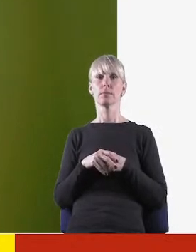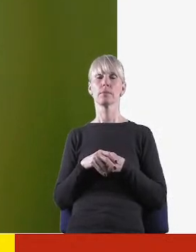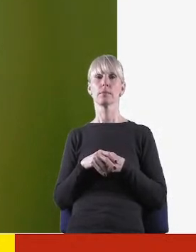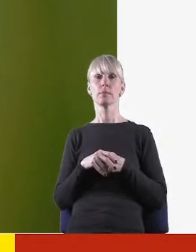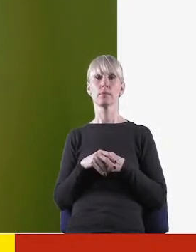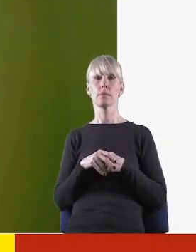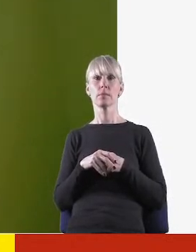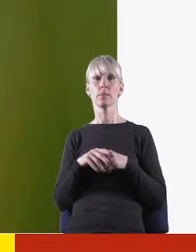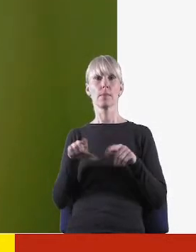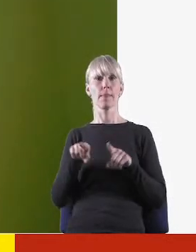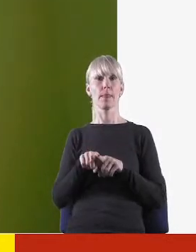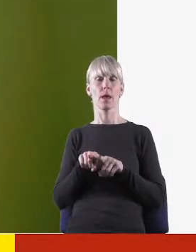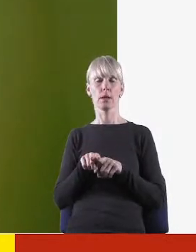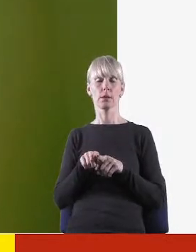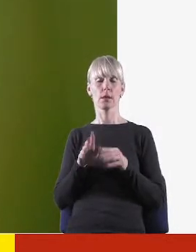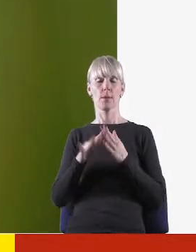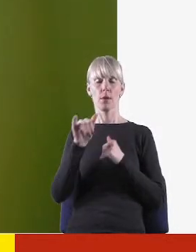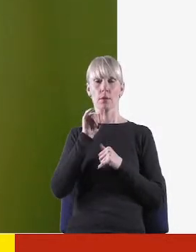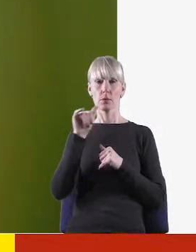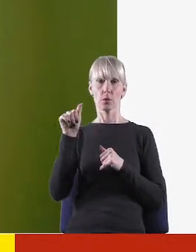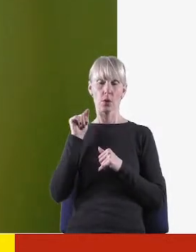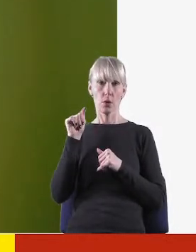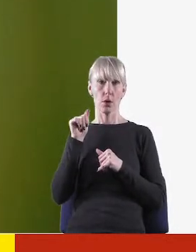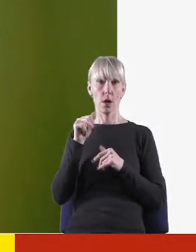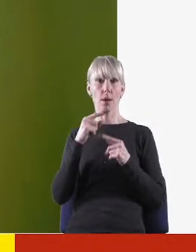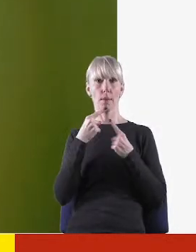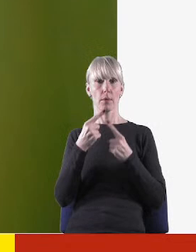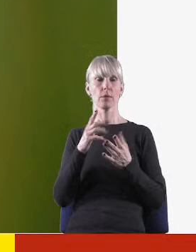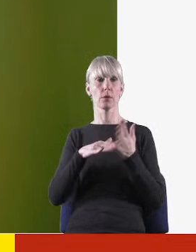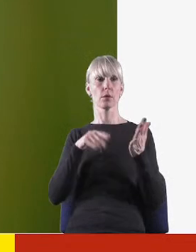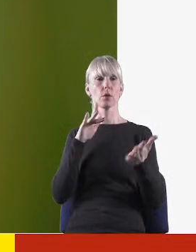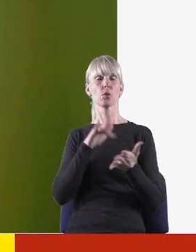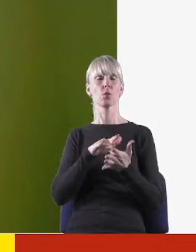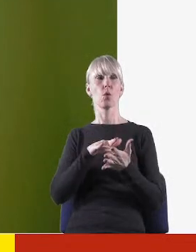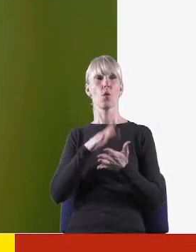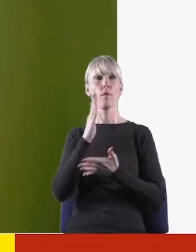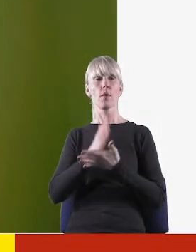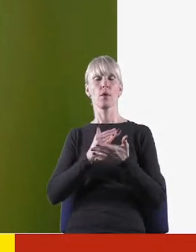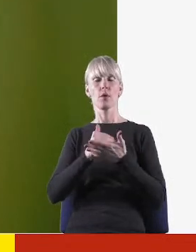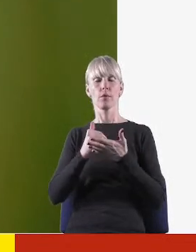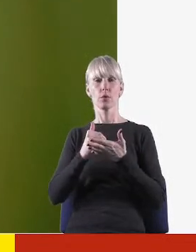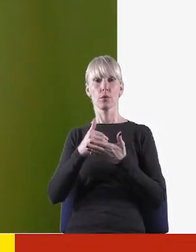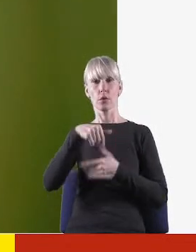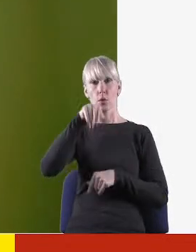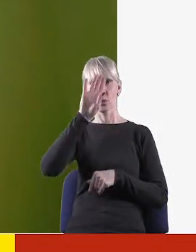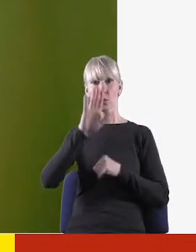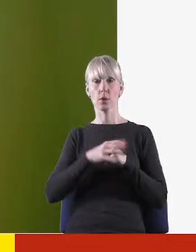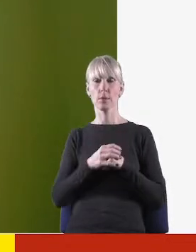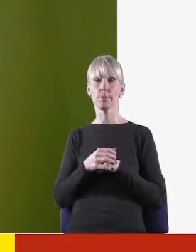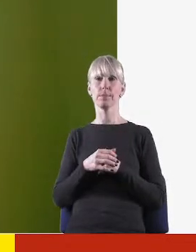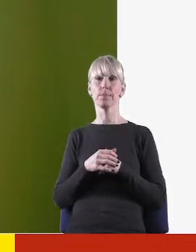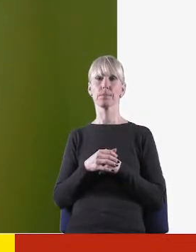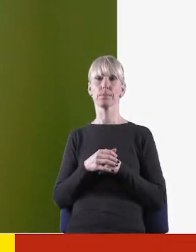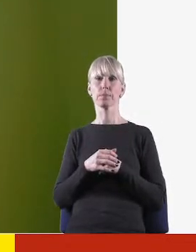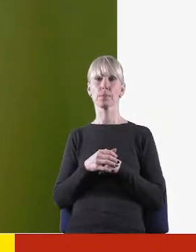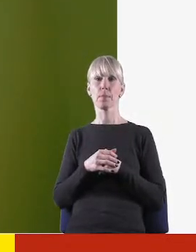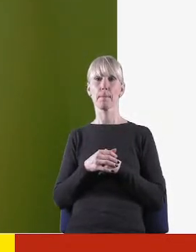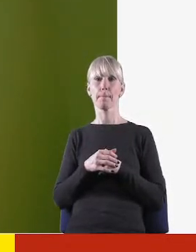Wczoraj zwrócono mi uwagę na to, że miejsce w województwie, na którym nam powinno bardzo zależeć, ponieważ